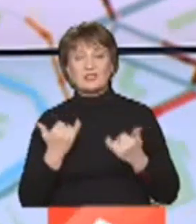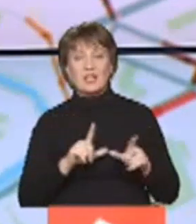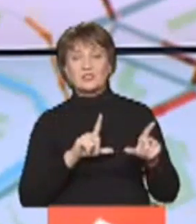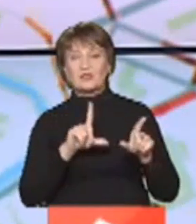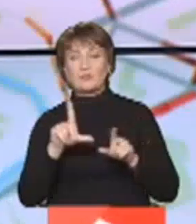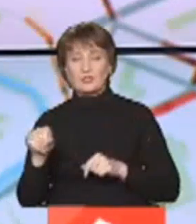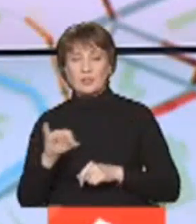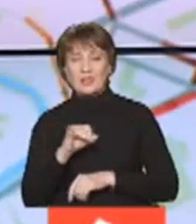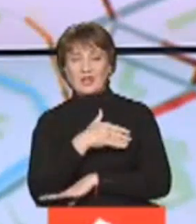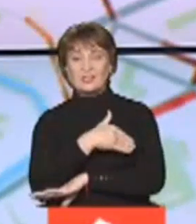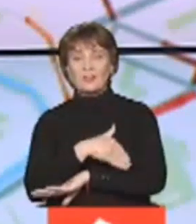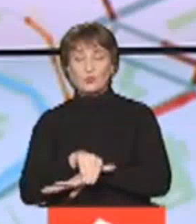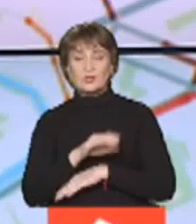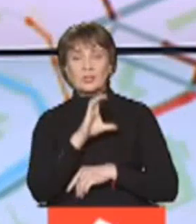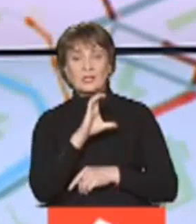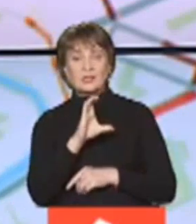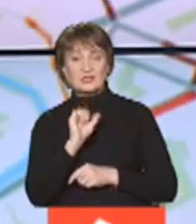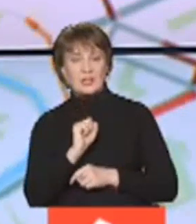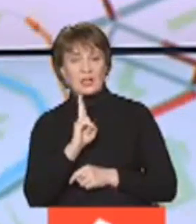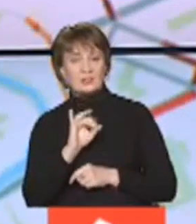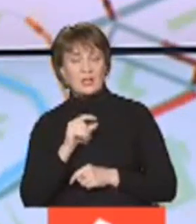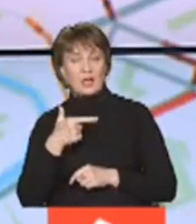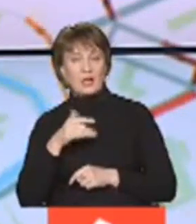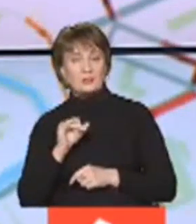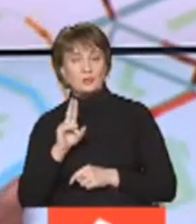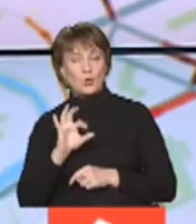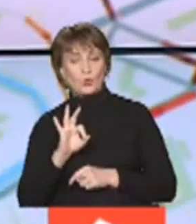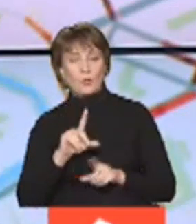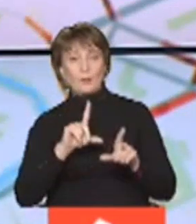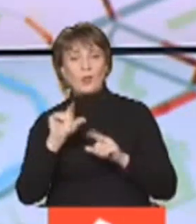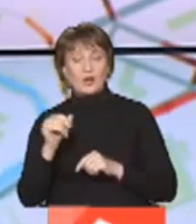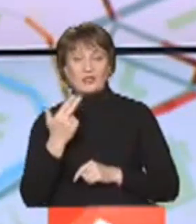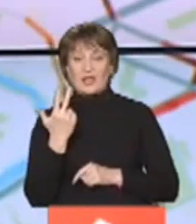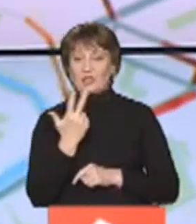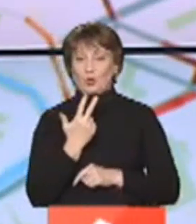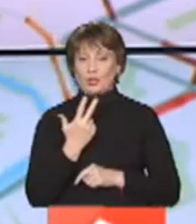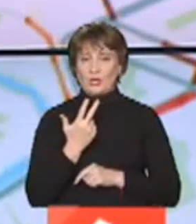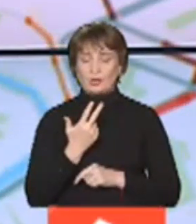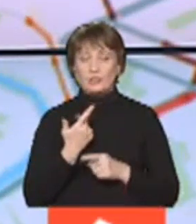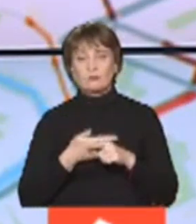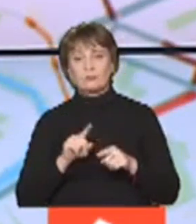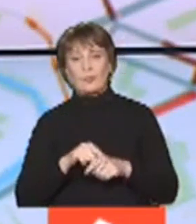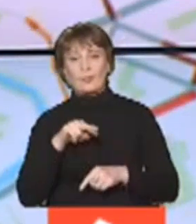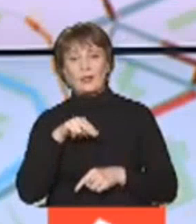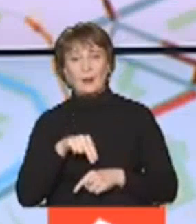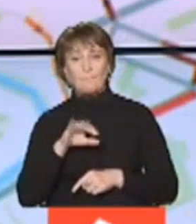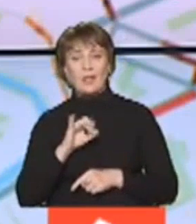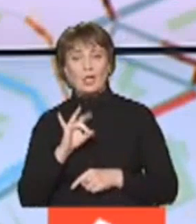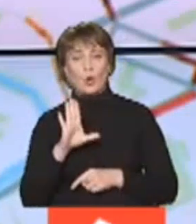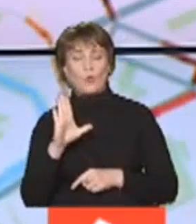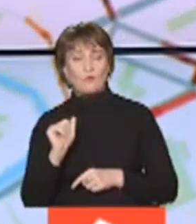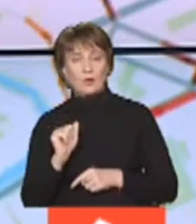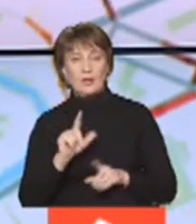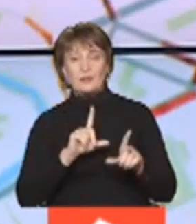виїжджаєте, наприклад, із вулиці Саксаганського і хочете потрапити на Троєщина, наприклад, на Перова, то краще їдьте